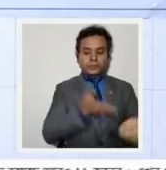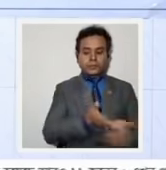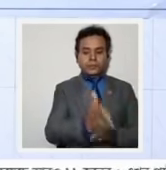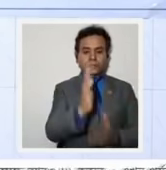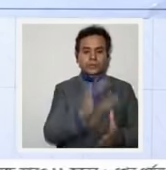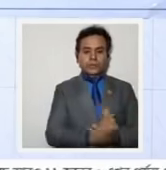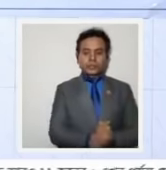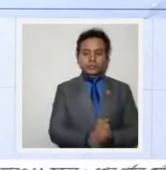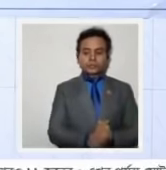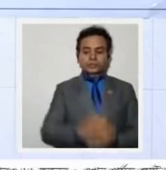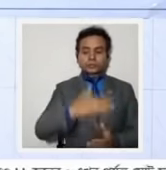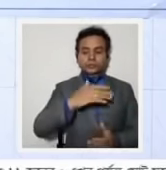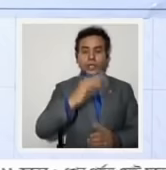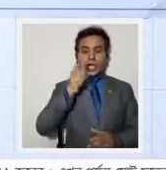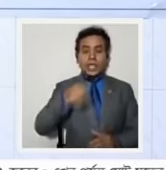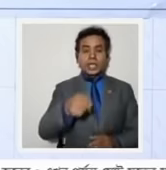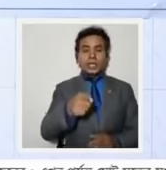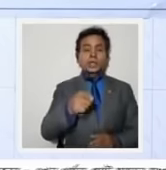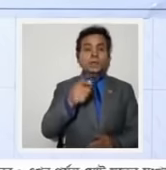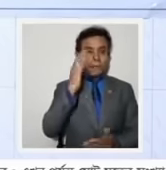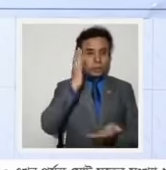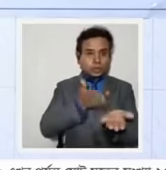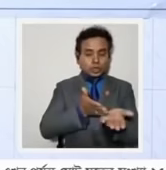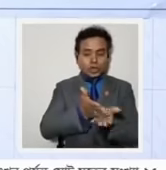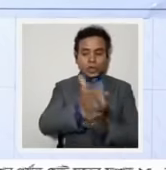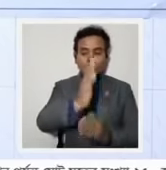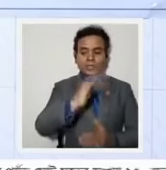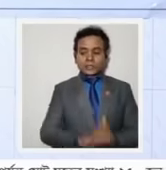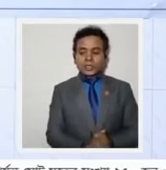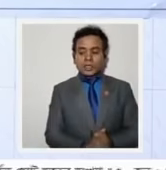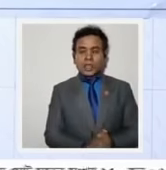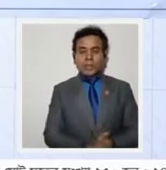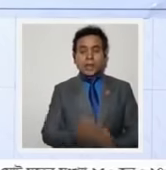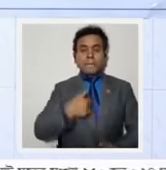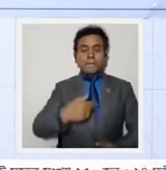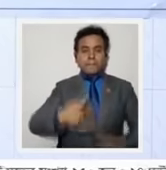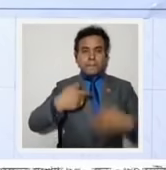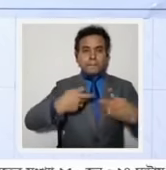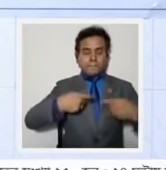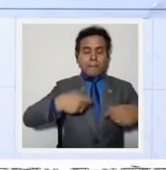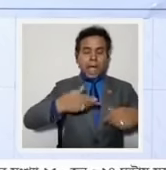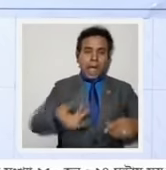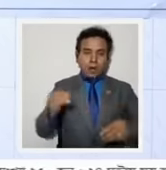এবং ডায়ালাইসিস ইউনিট বৃদ্ধি করার প্রক্রিয়া চলমান। আমরা এই